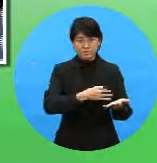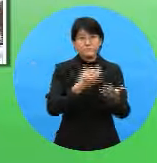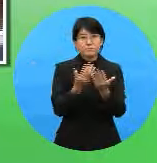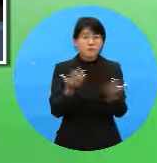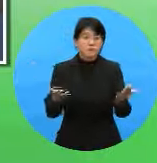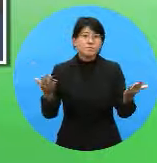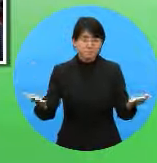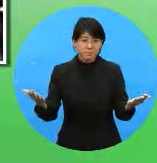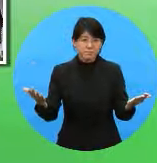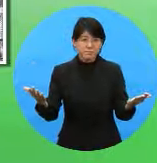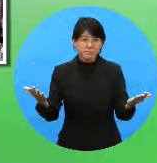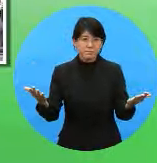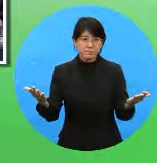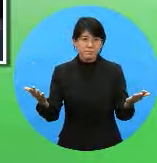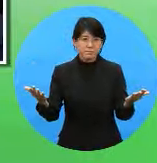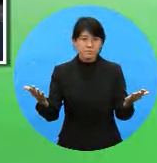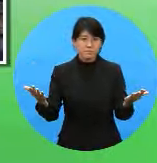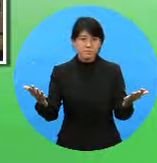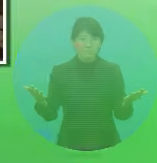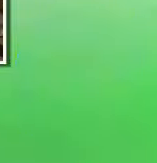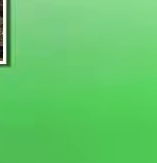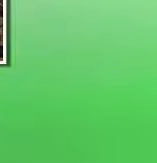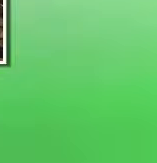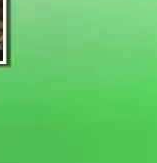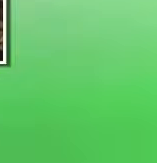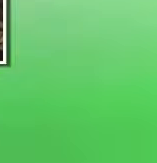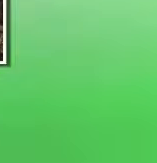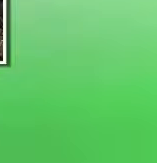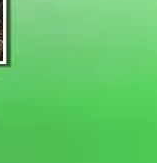以上の模擬店が並びます。